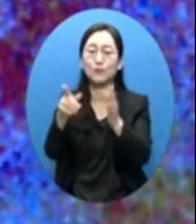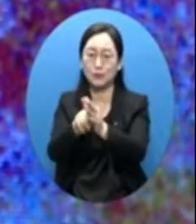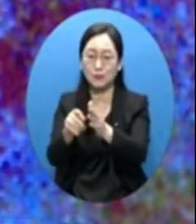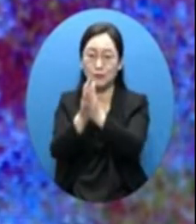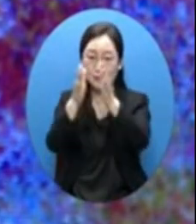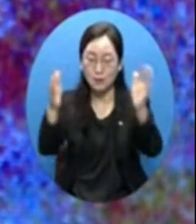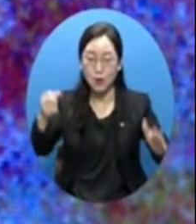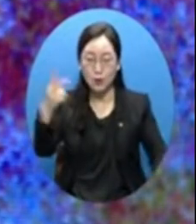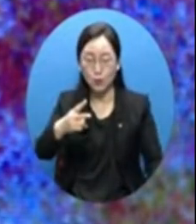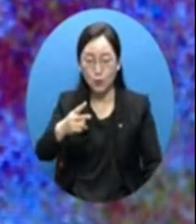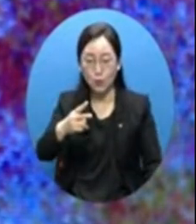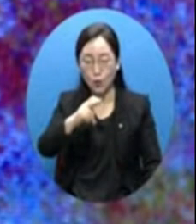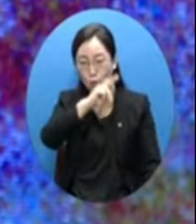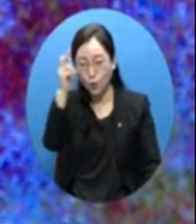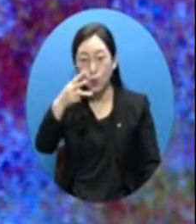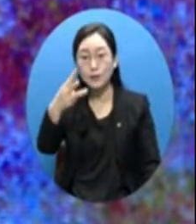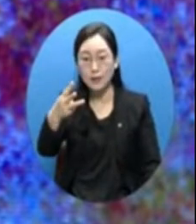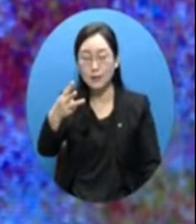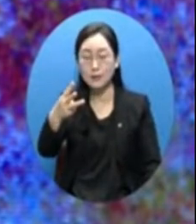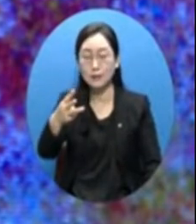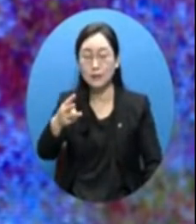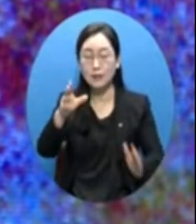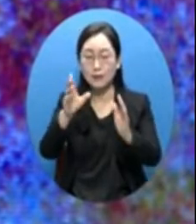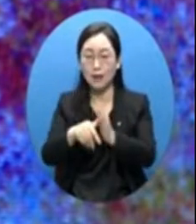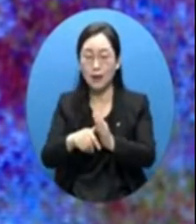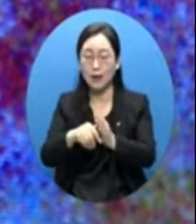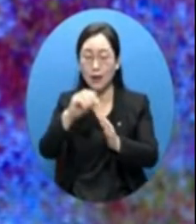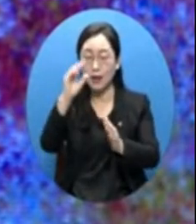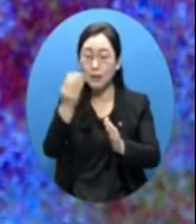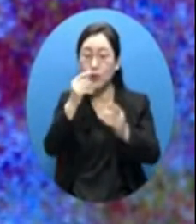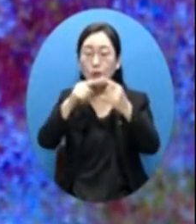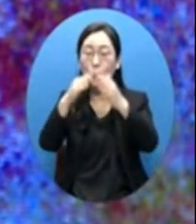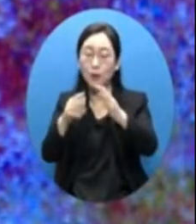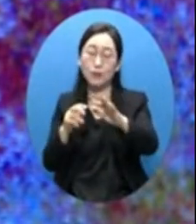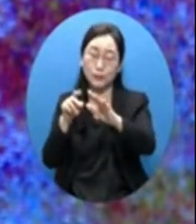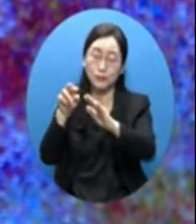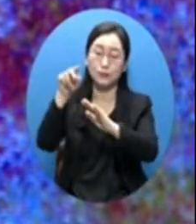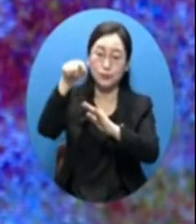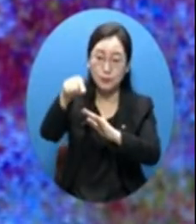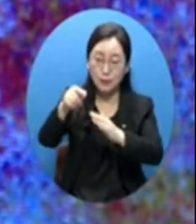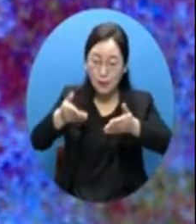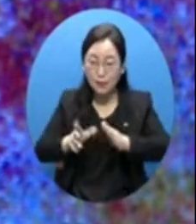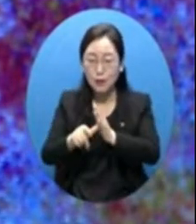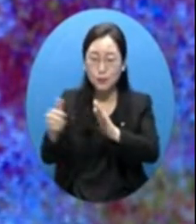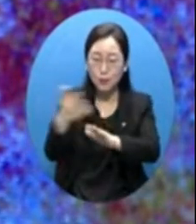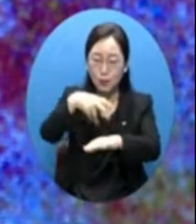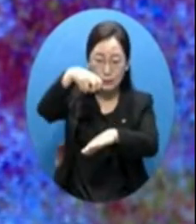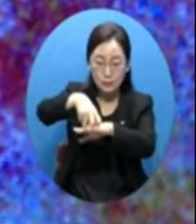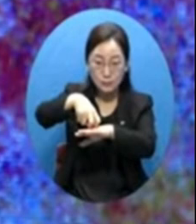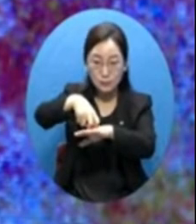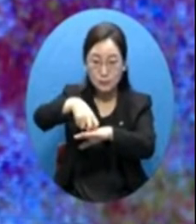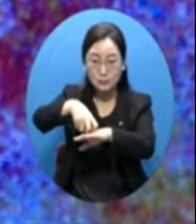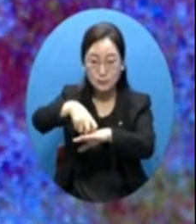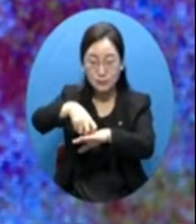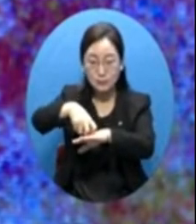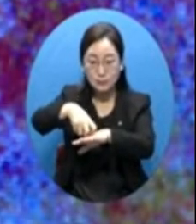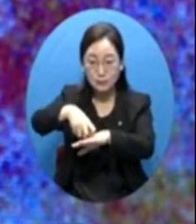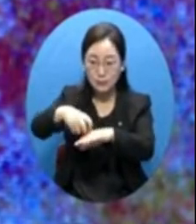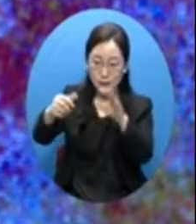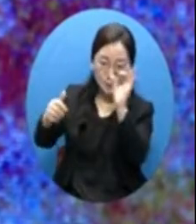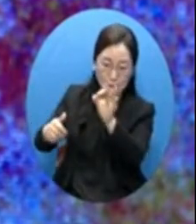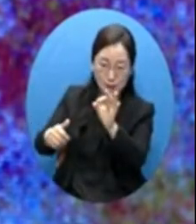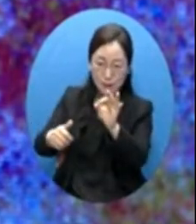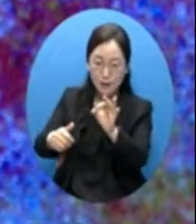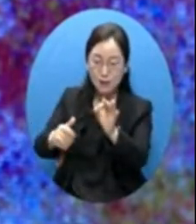말하는 오후 3시 기도 시간에 성전에 올라갈 때 남에서부터 안진뱅이 든 자를 예수 이름으로 일으켜